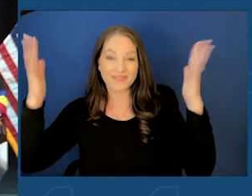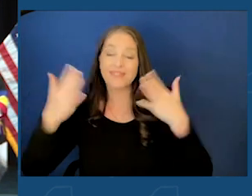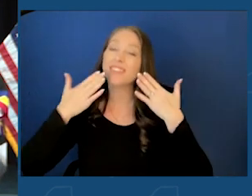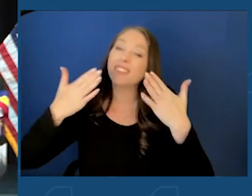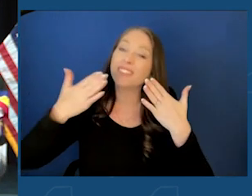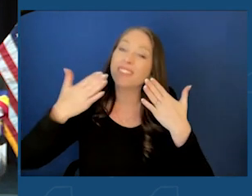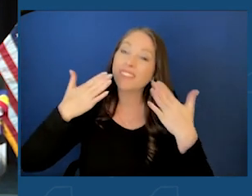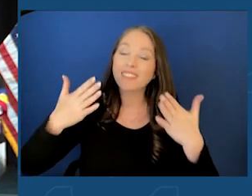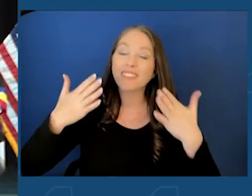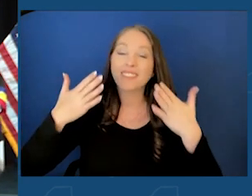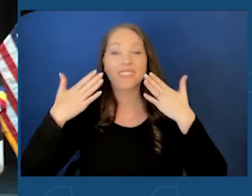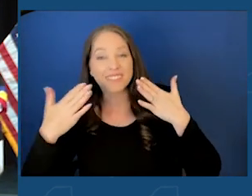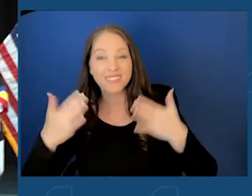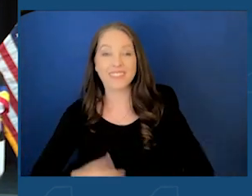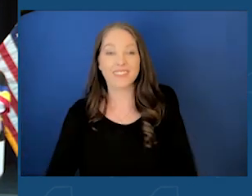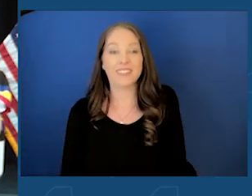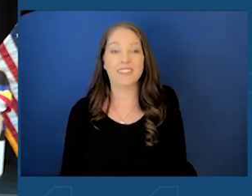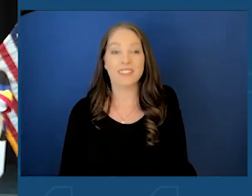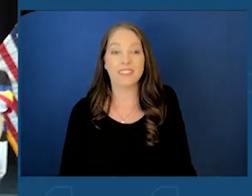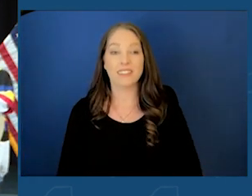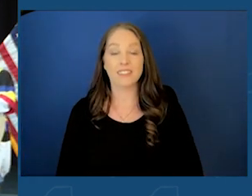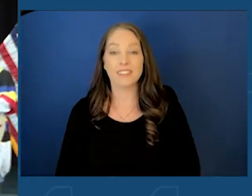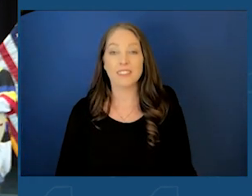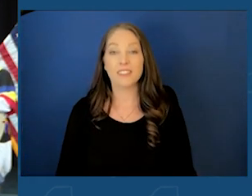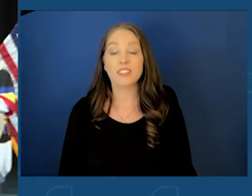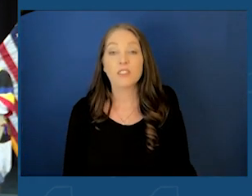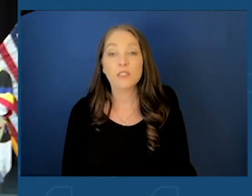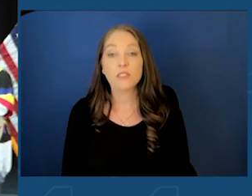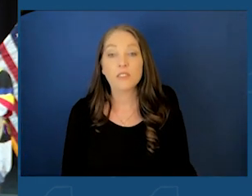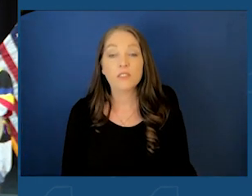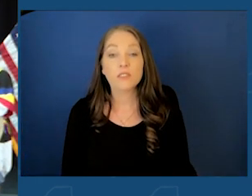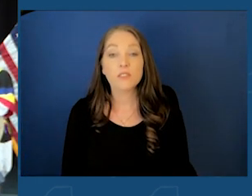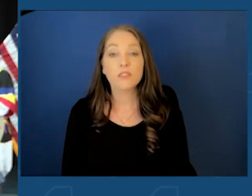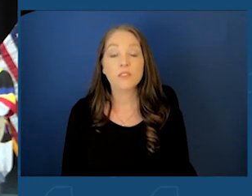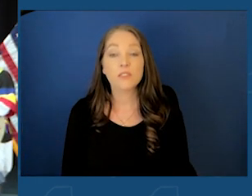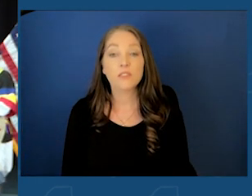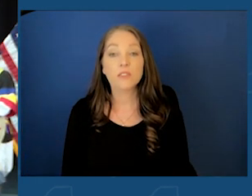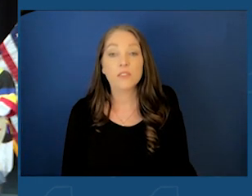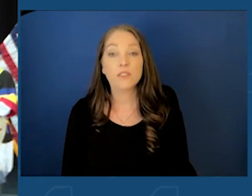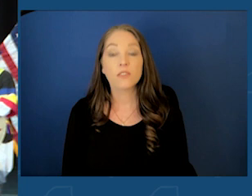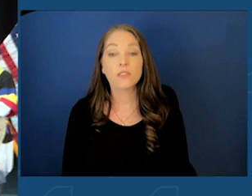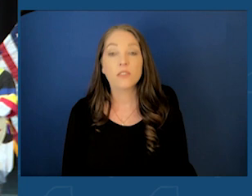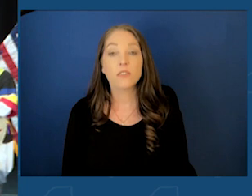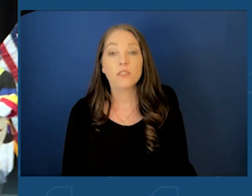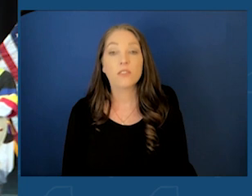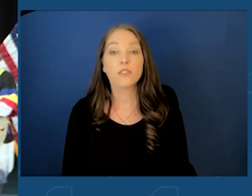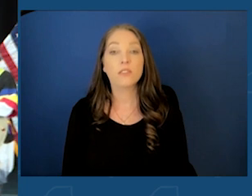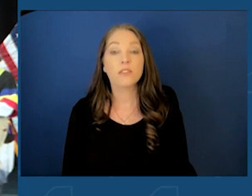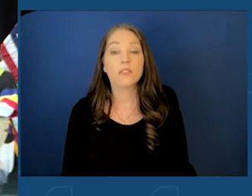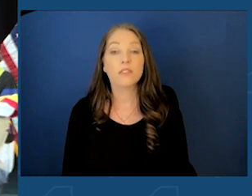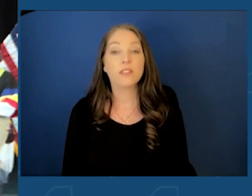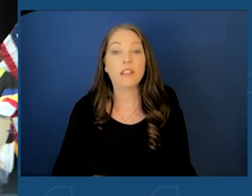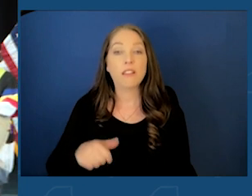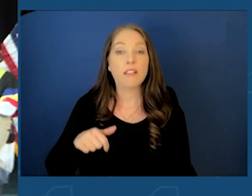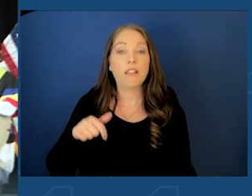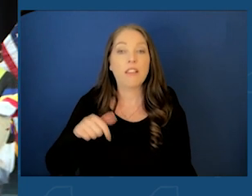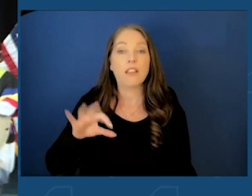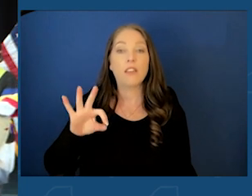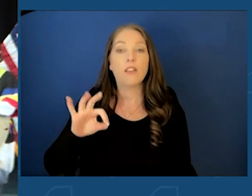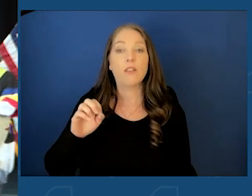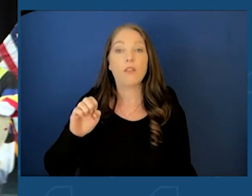And Korean best folk song 아리랑. You know